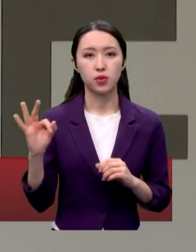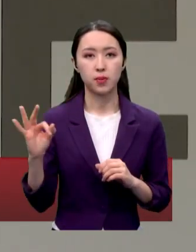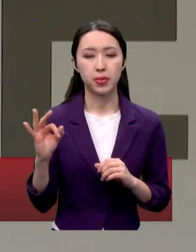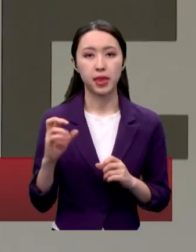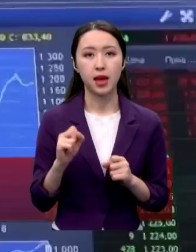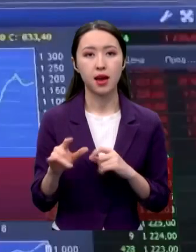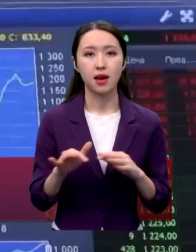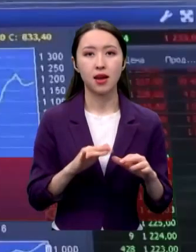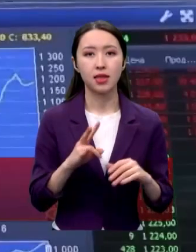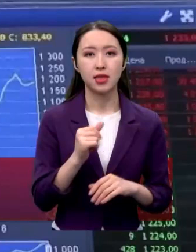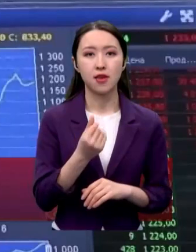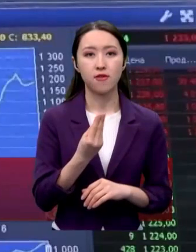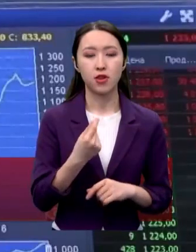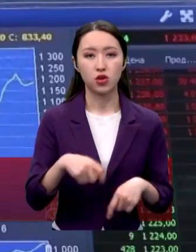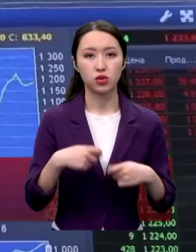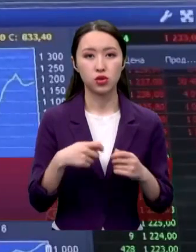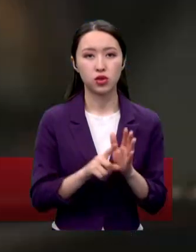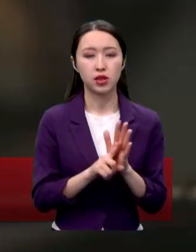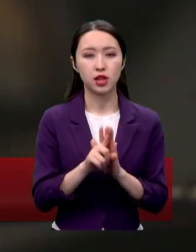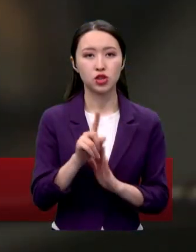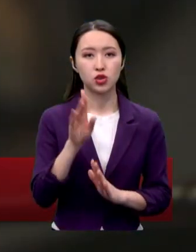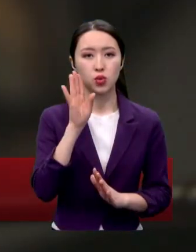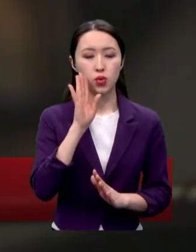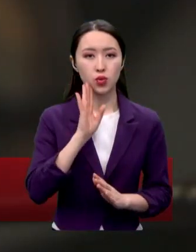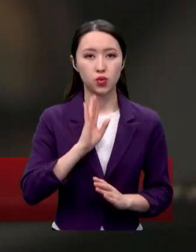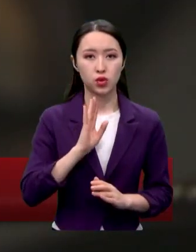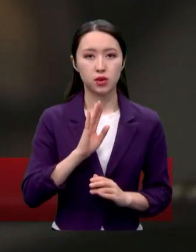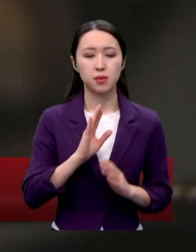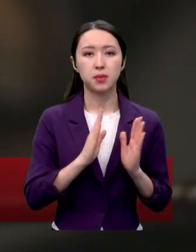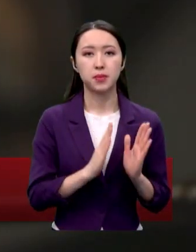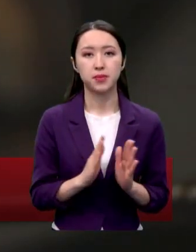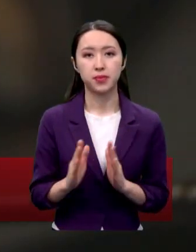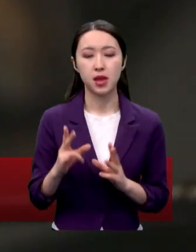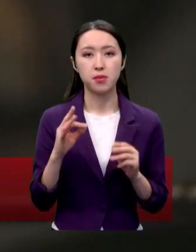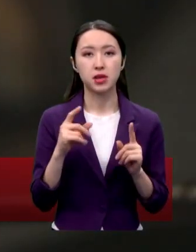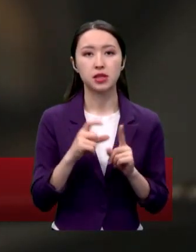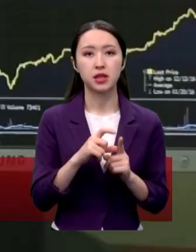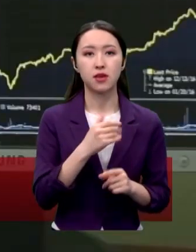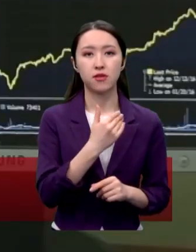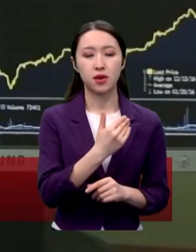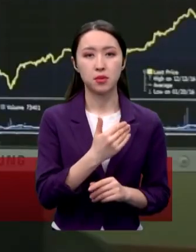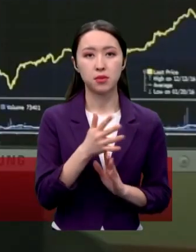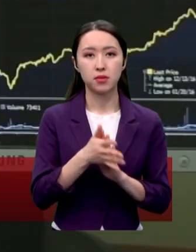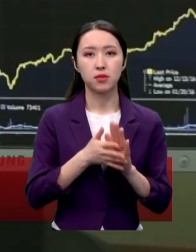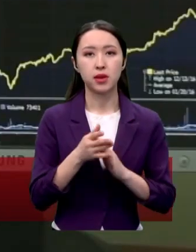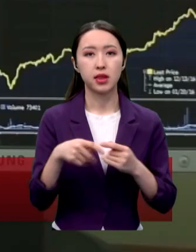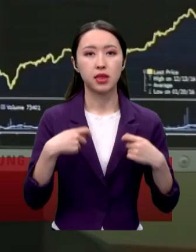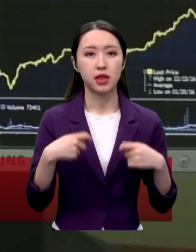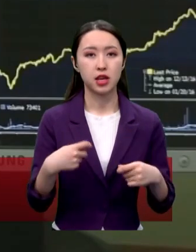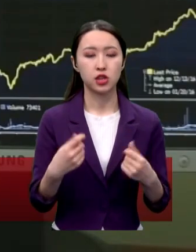операции на валютном рынке начались еще утром в штатном режиме. По словам Хорошевской, сейчас торги проводят на